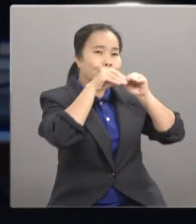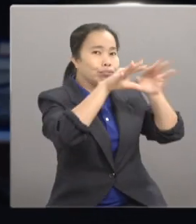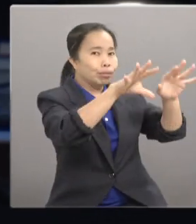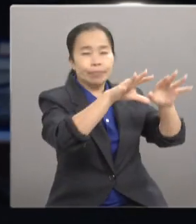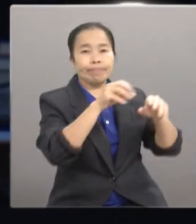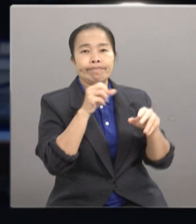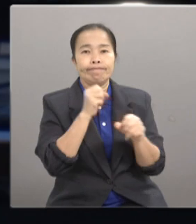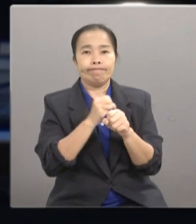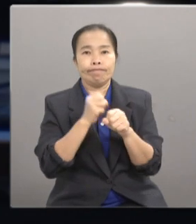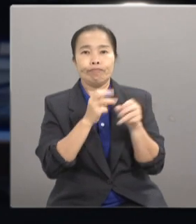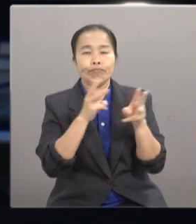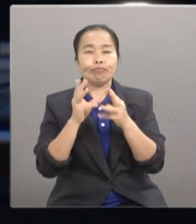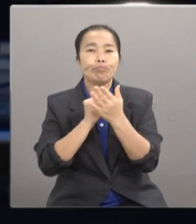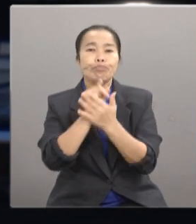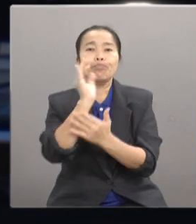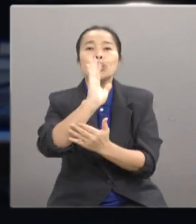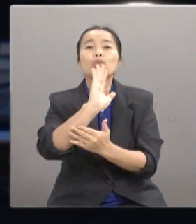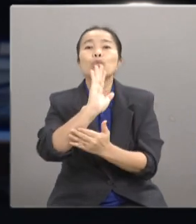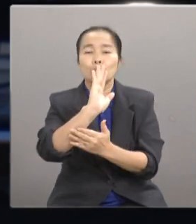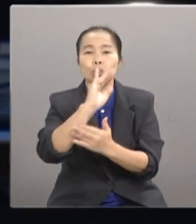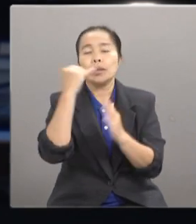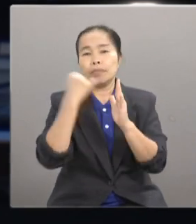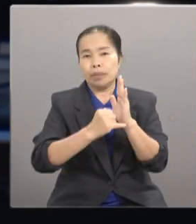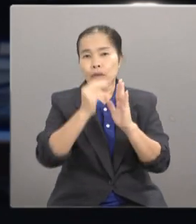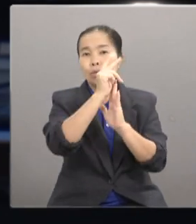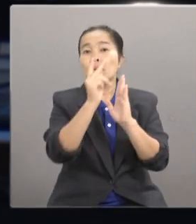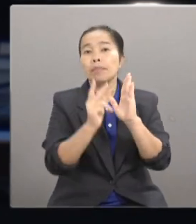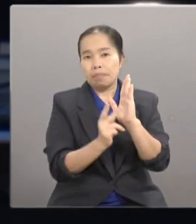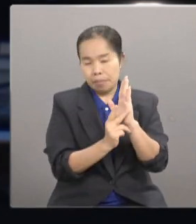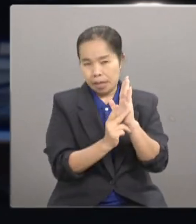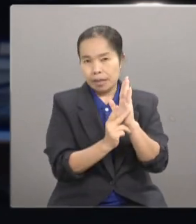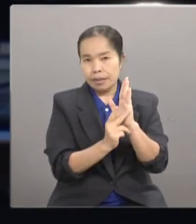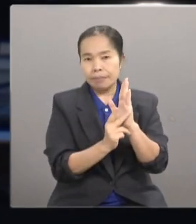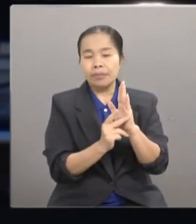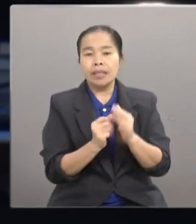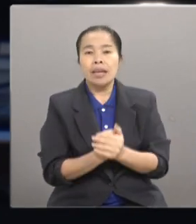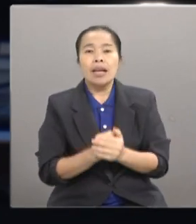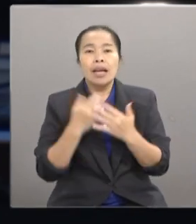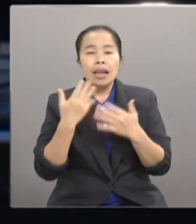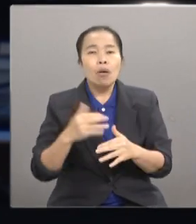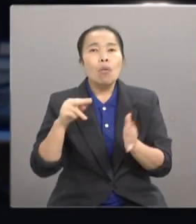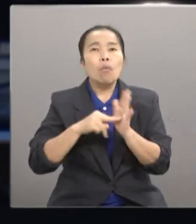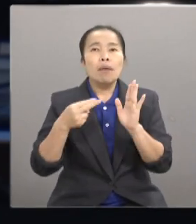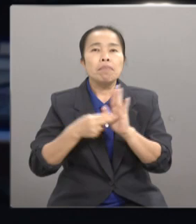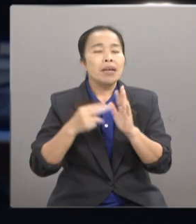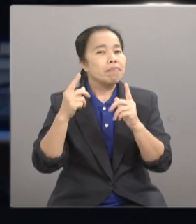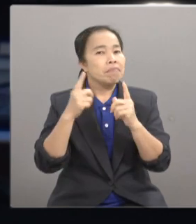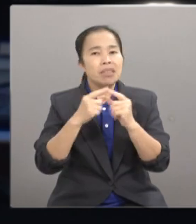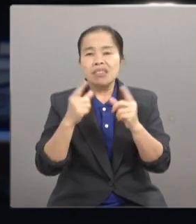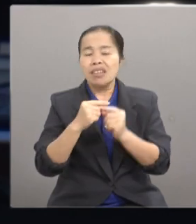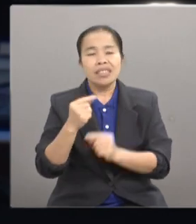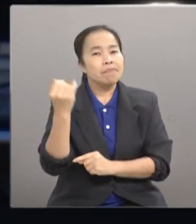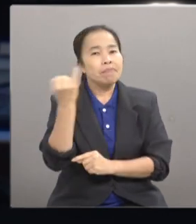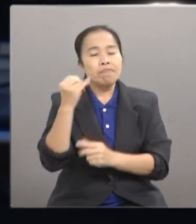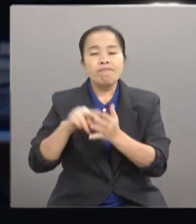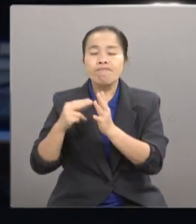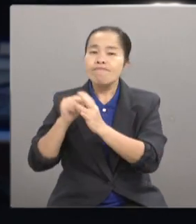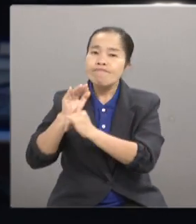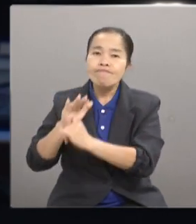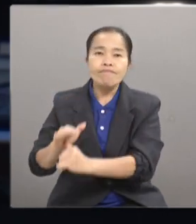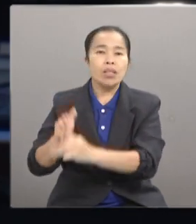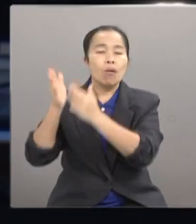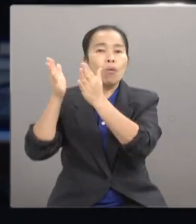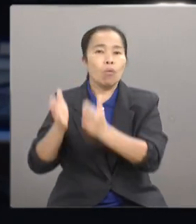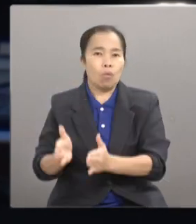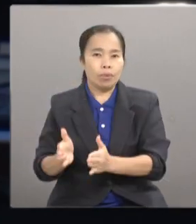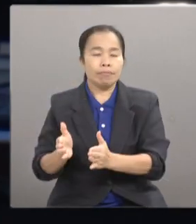ส่นตัขอบครัวไปเผยแ้จะไม่สามารถกลดทำได้ถือว่าเป็เรื่องที่ละเมิดต่บุคคลเราก